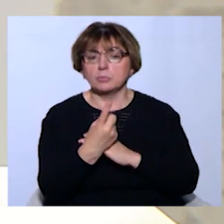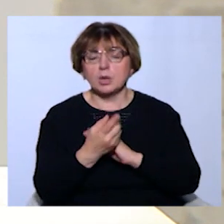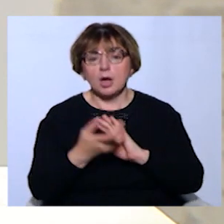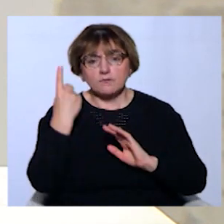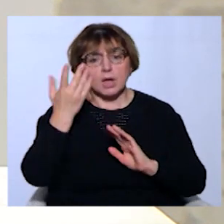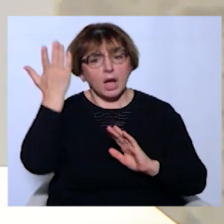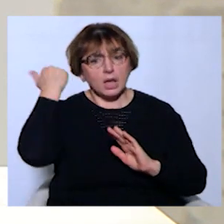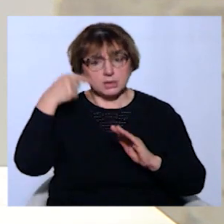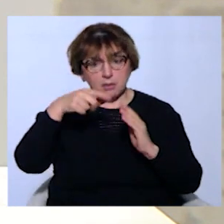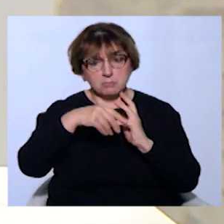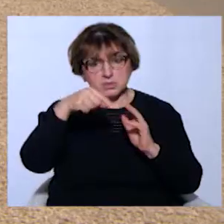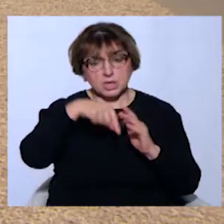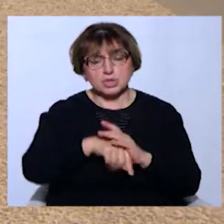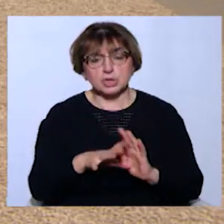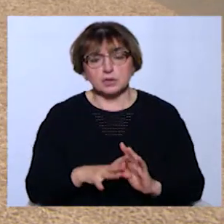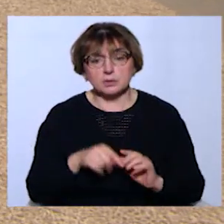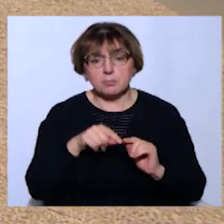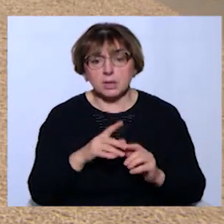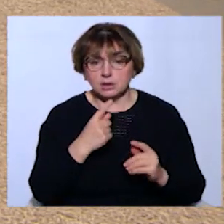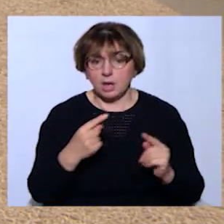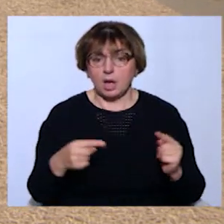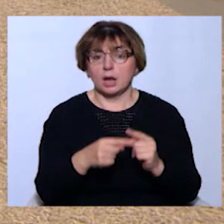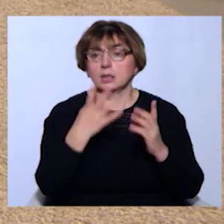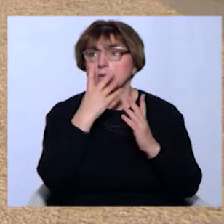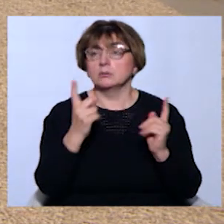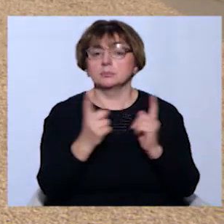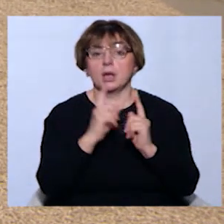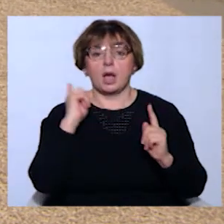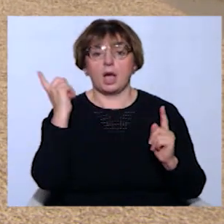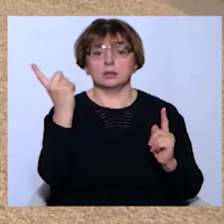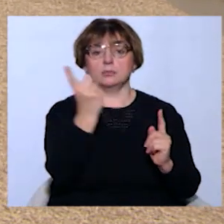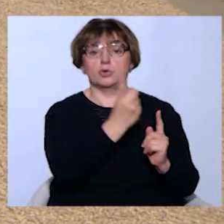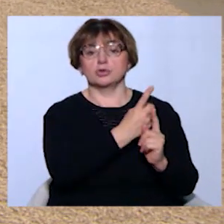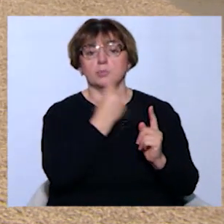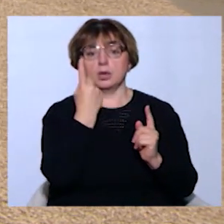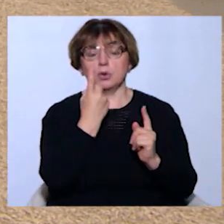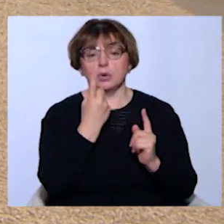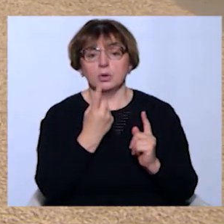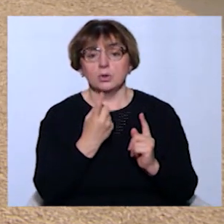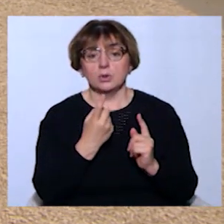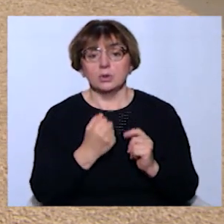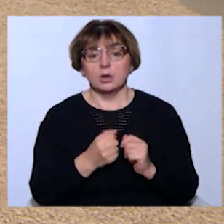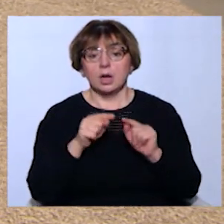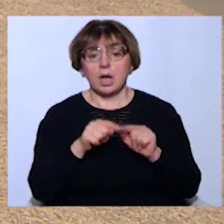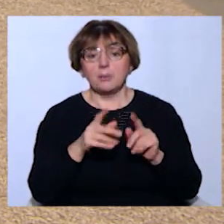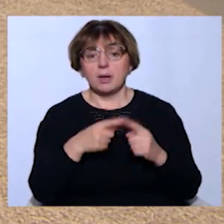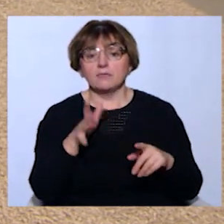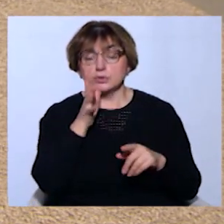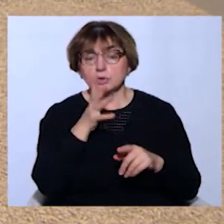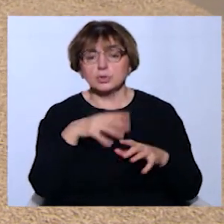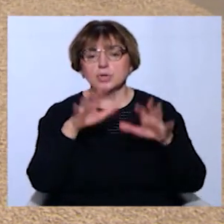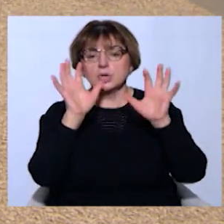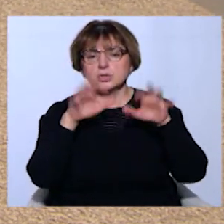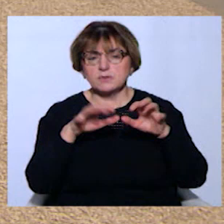მიწის წიაღში. ანუ მათ დახვდათ ატმოსფერო და ამავე დროს